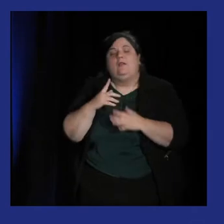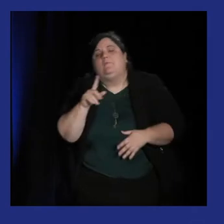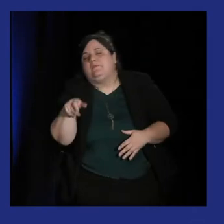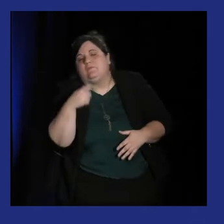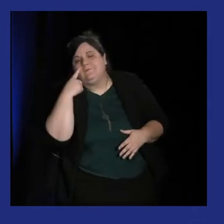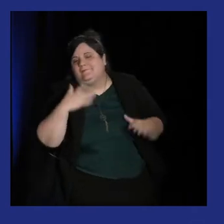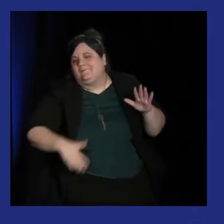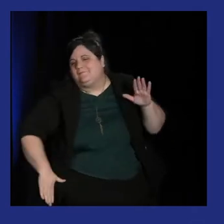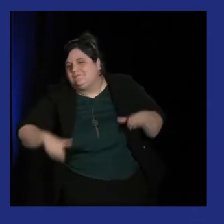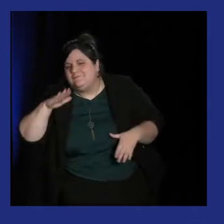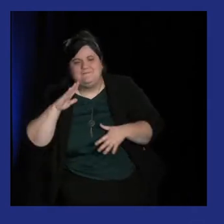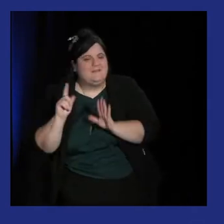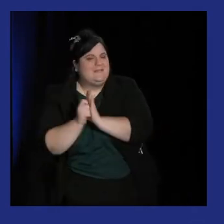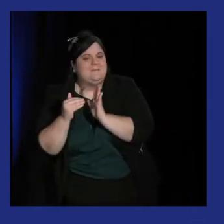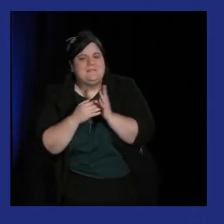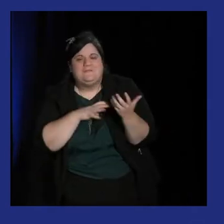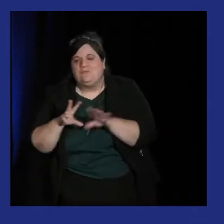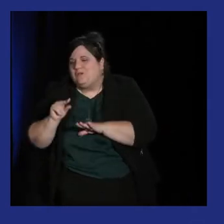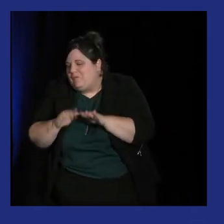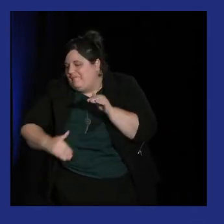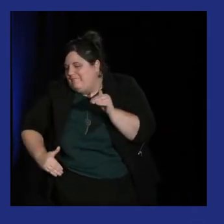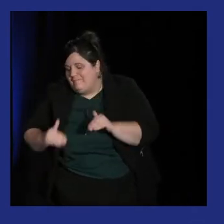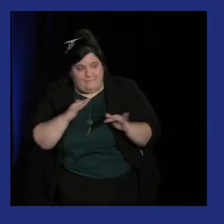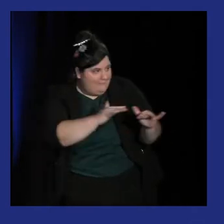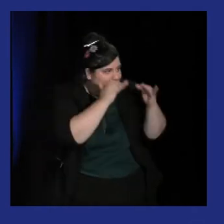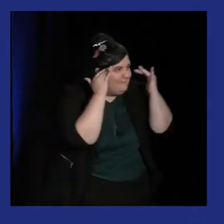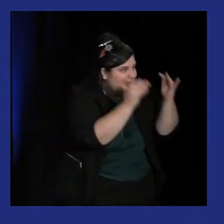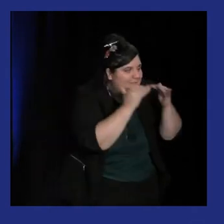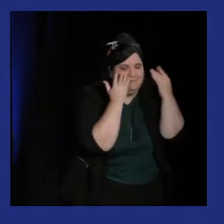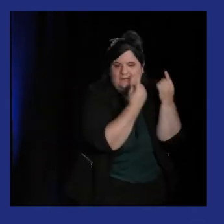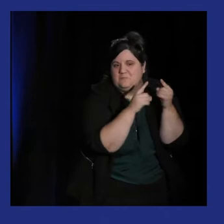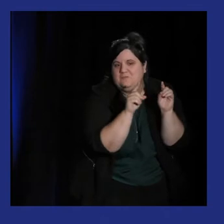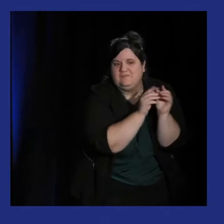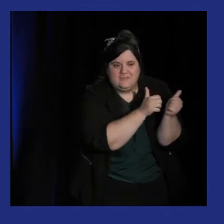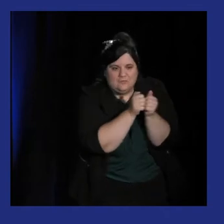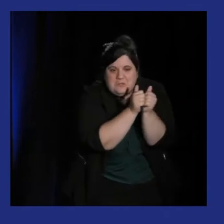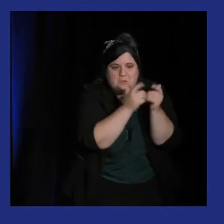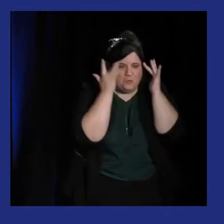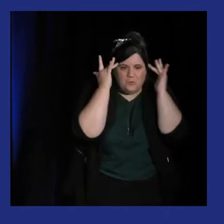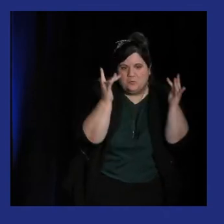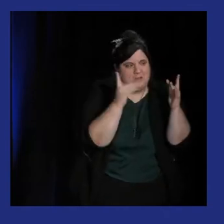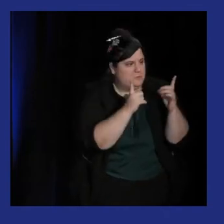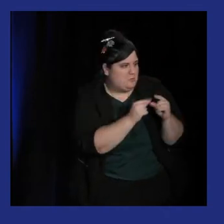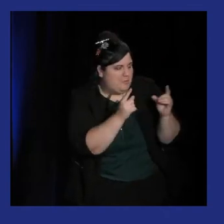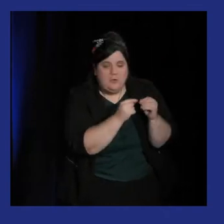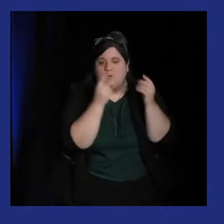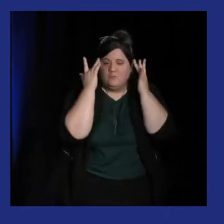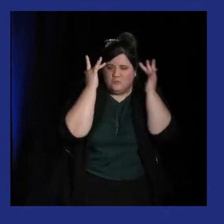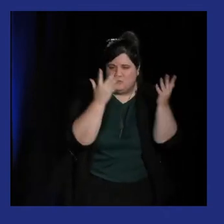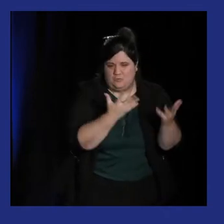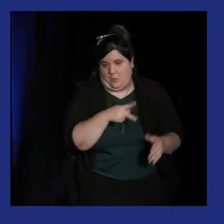gamin des années 80 par le les bases de la musique de jeux vidéo le la culture la pop culture de façon générale